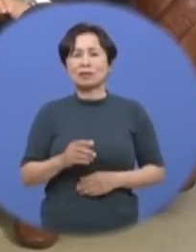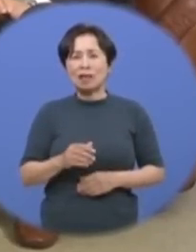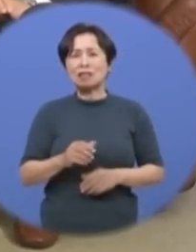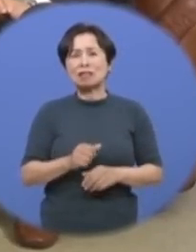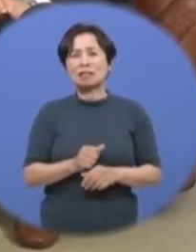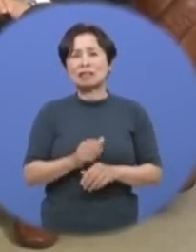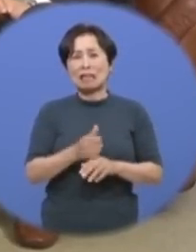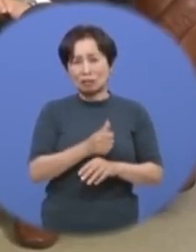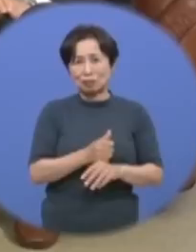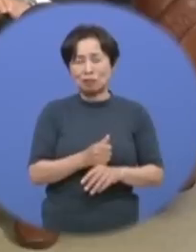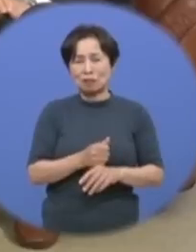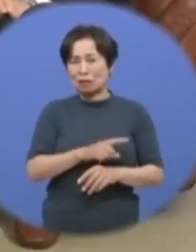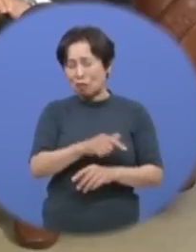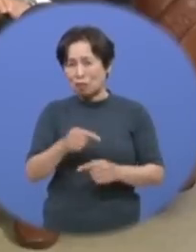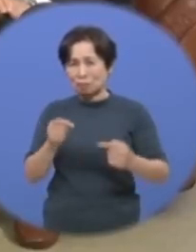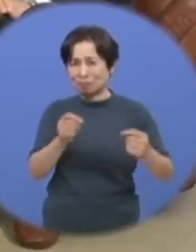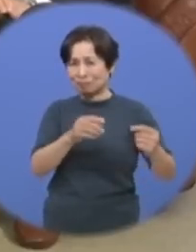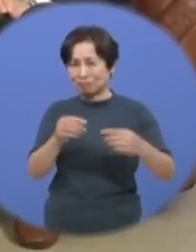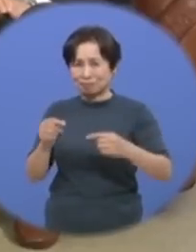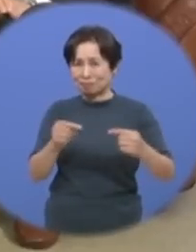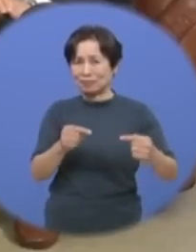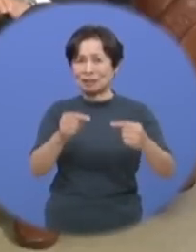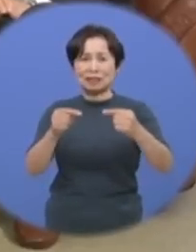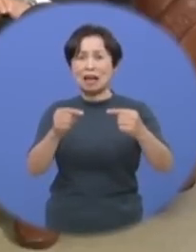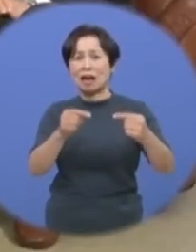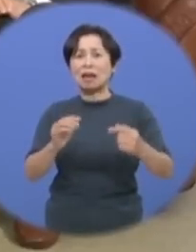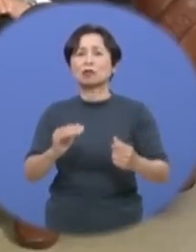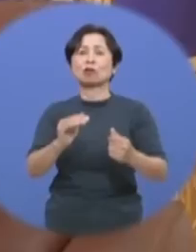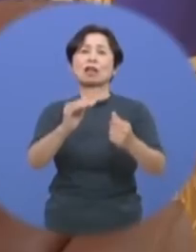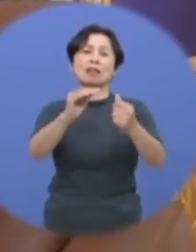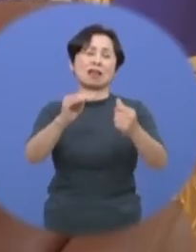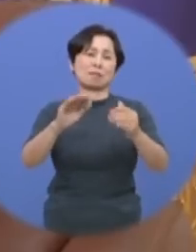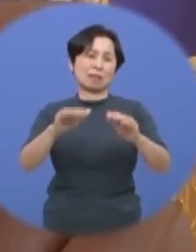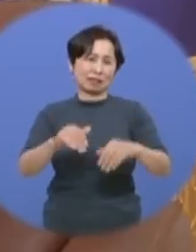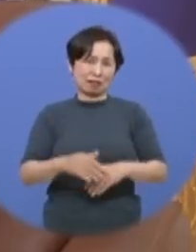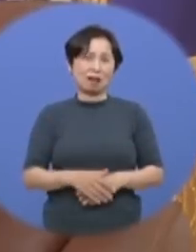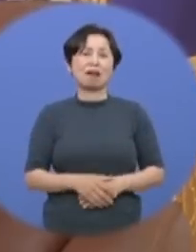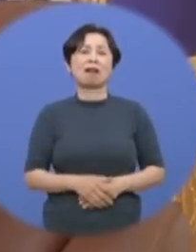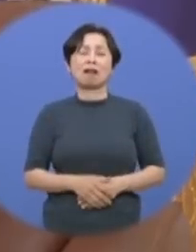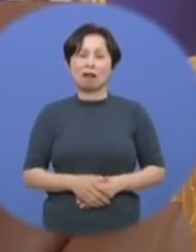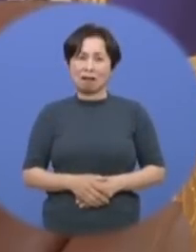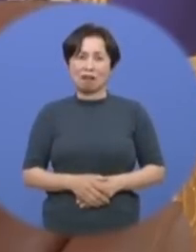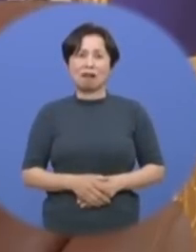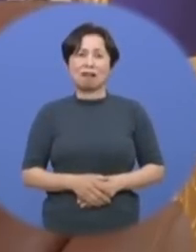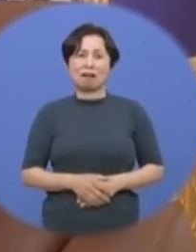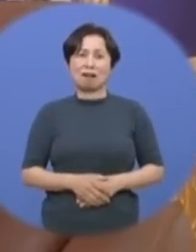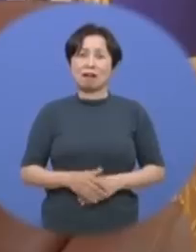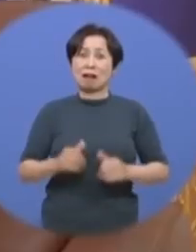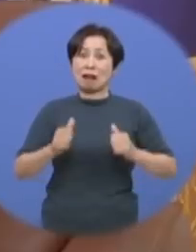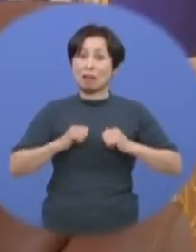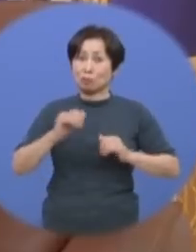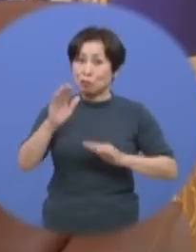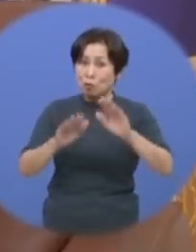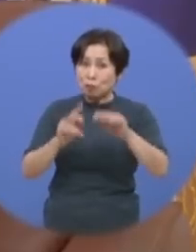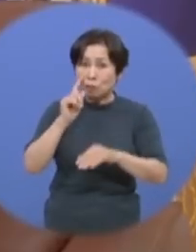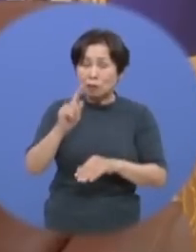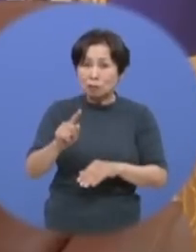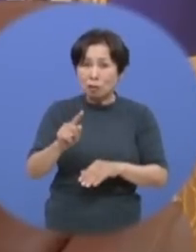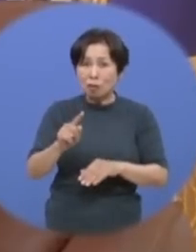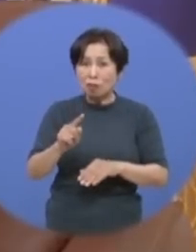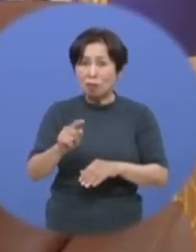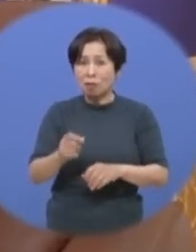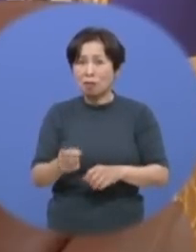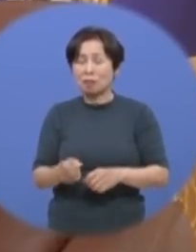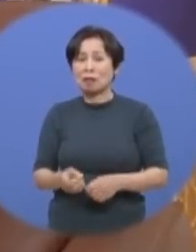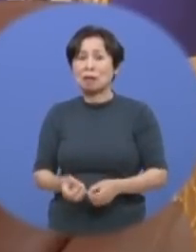駆け引きしながら育てていったんですけどね練習を拝見してますとノックが